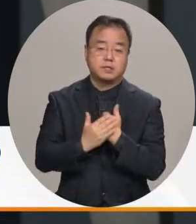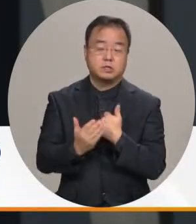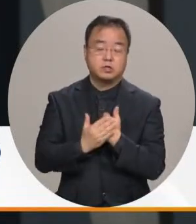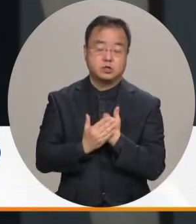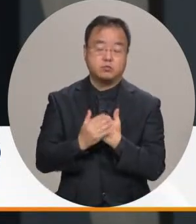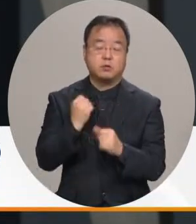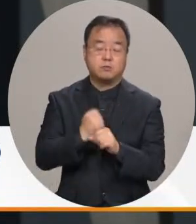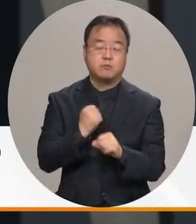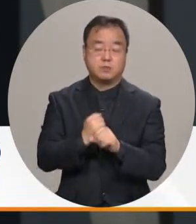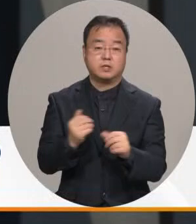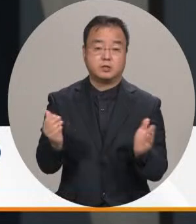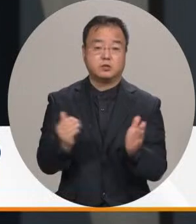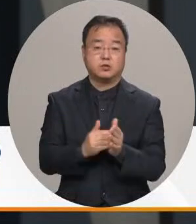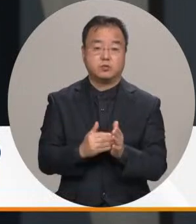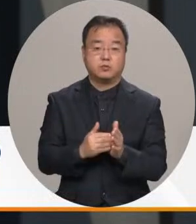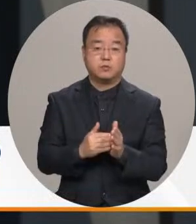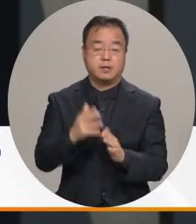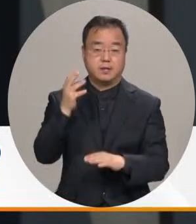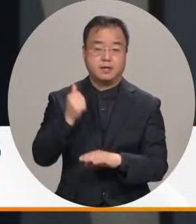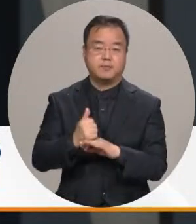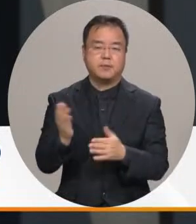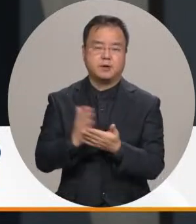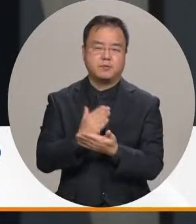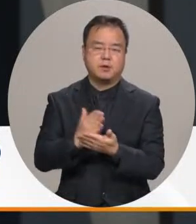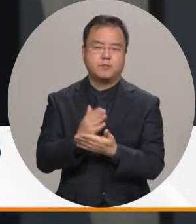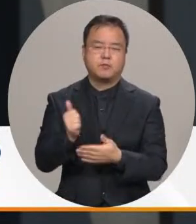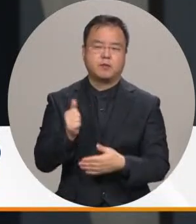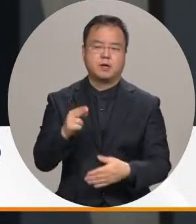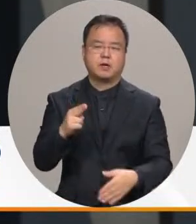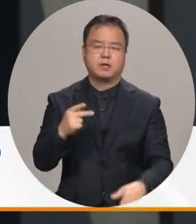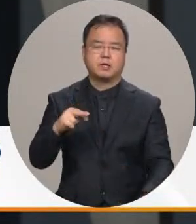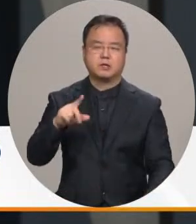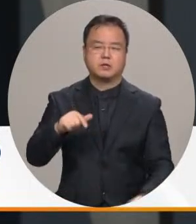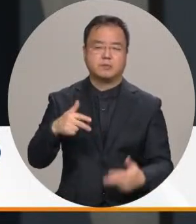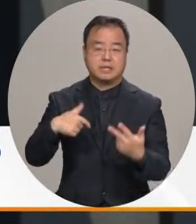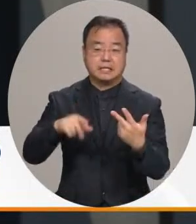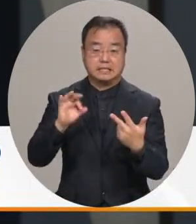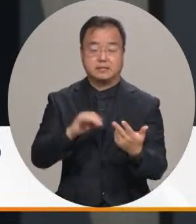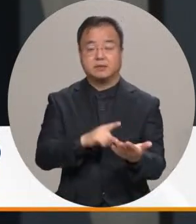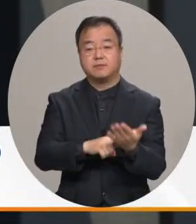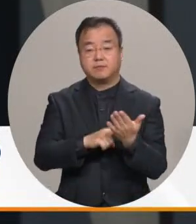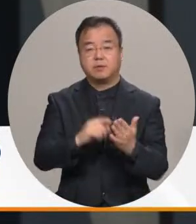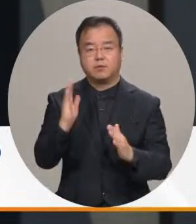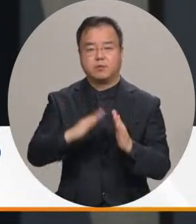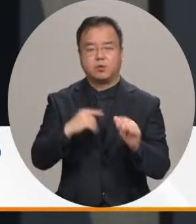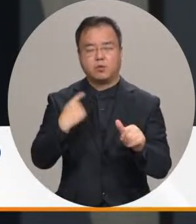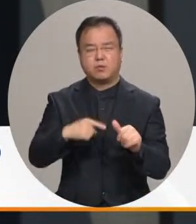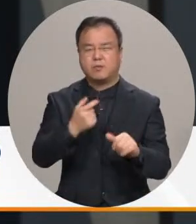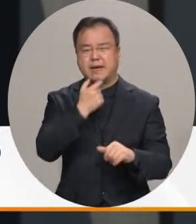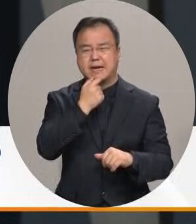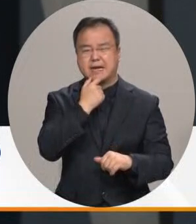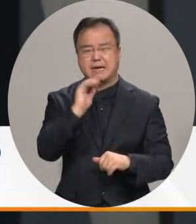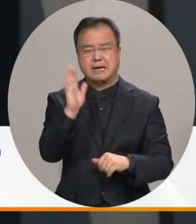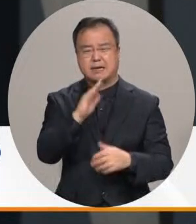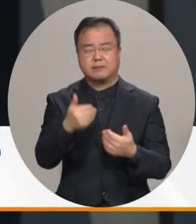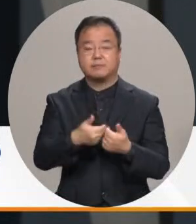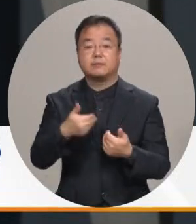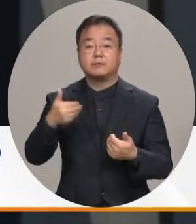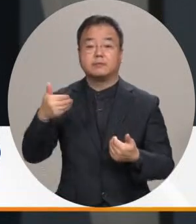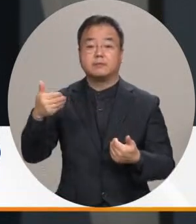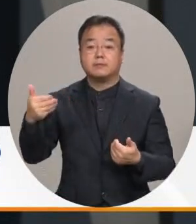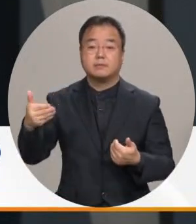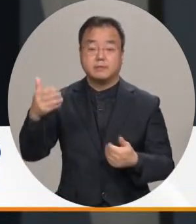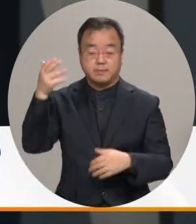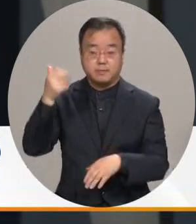만들었고요. 맨 뒷장에 나오는 현석이는 7장에 나오는 현석이는 오히려 이제 공교육 제도가 싫다고 떠난 아이인데